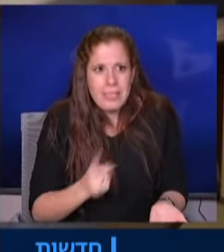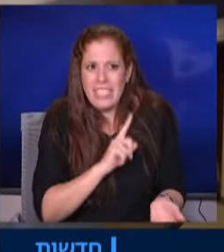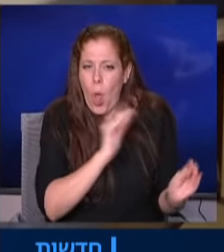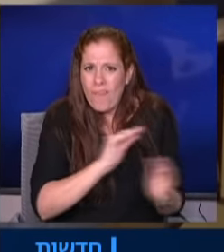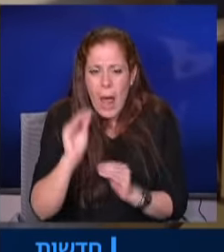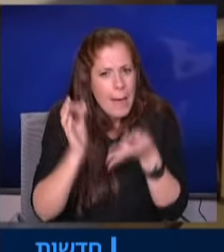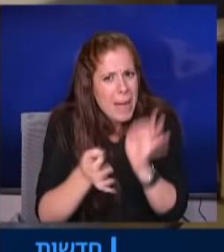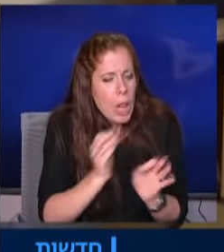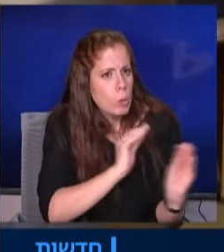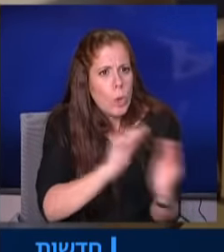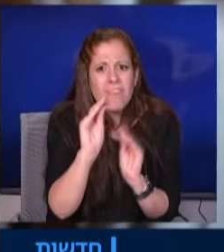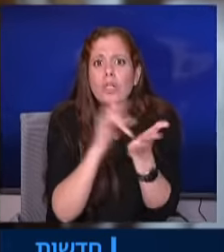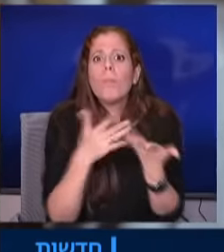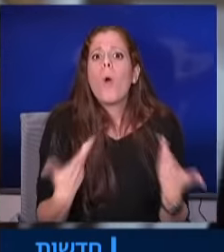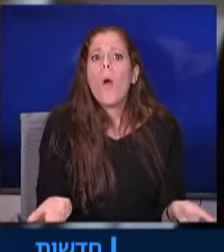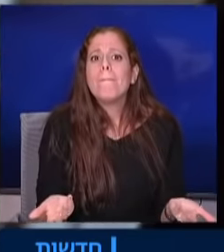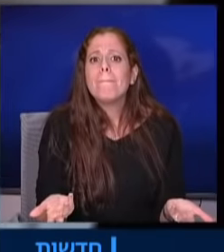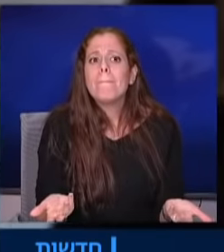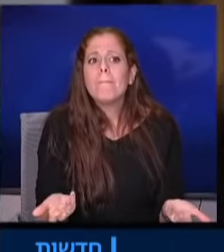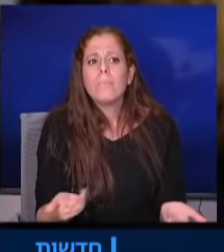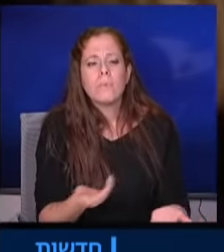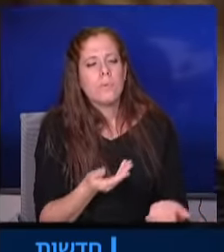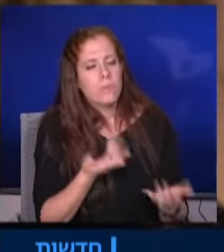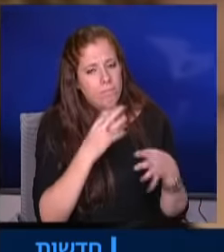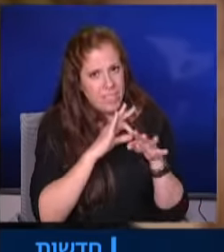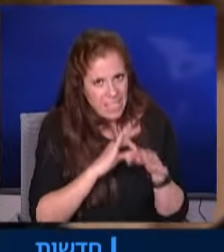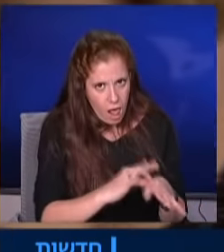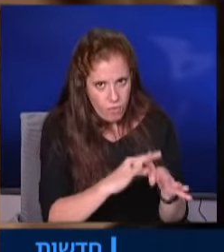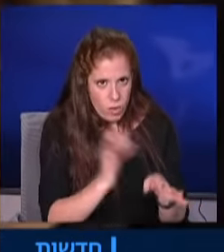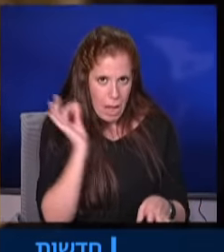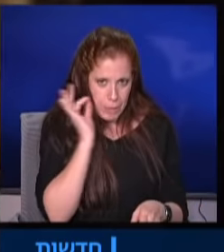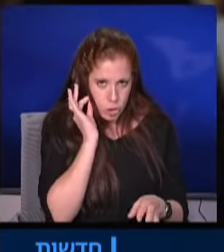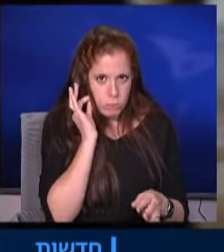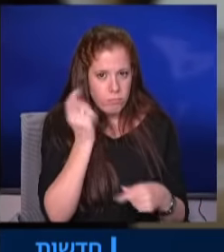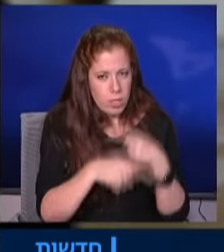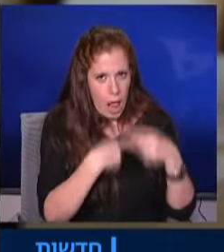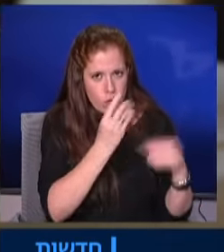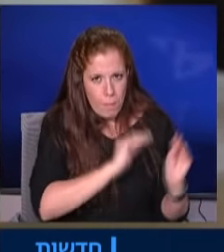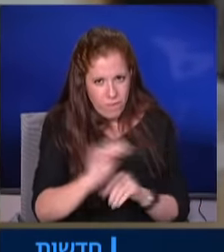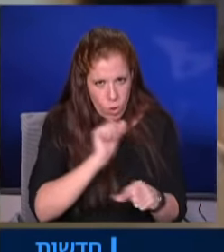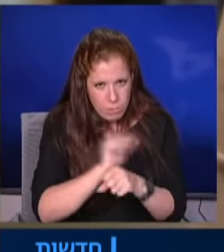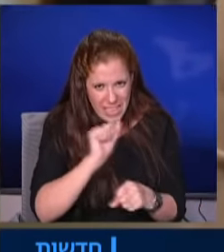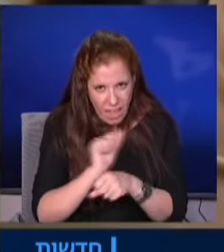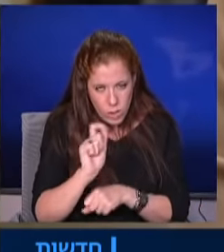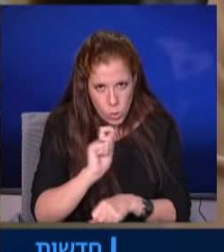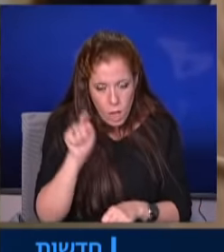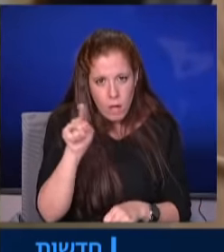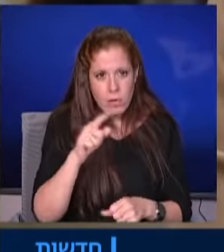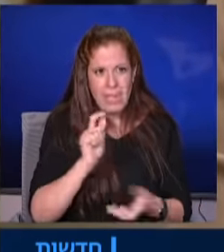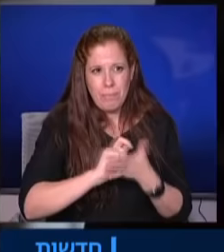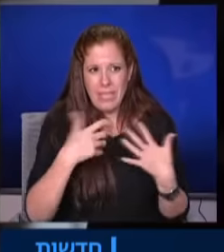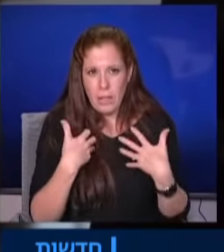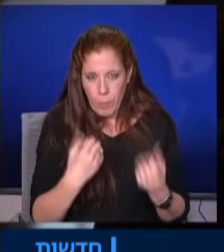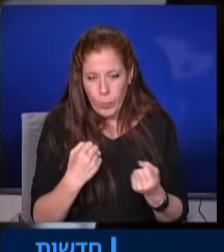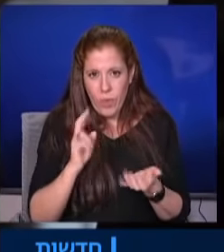הלאה לשום מקום. יצא לי ללוות כמה נשים בתהליך הזה שהן מעבירות את המכתב תלונה למשרד הבריאות ולקופות